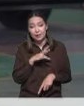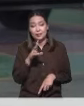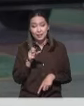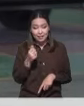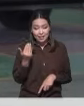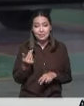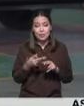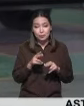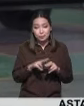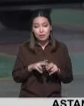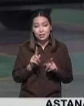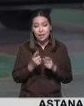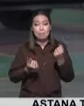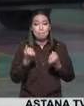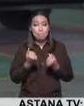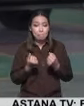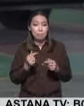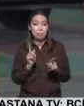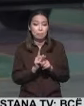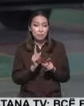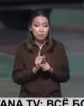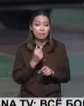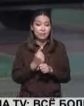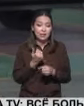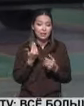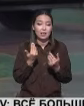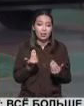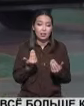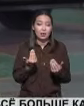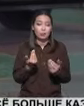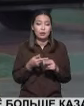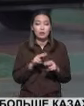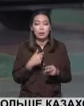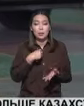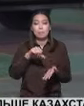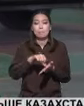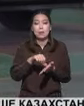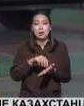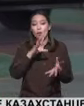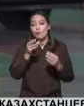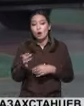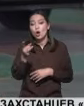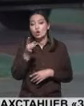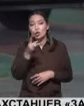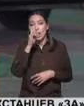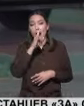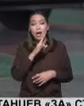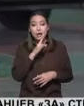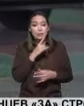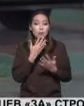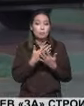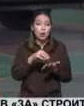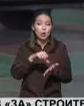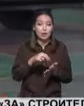рынок. То есть наши машины есть в Подмосковье, в Хабаровске, в Липецке. Мы представлены во всех регионах Республики Казахстан, абсолютно во